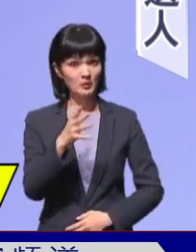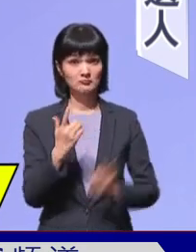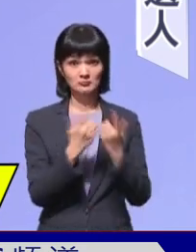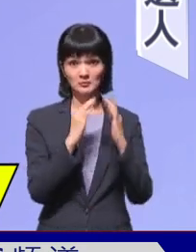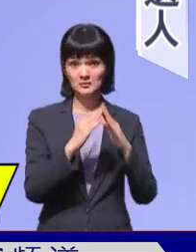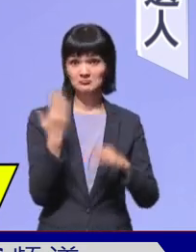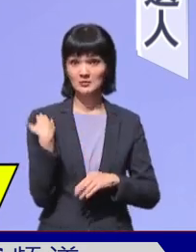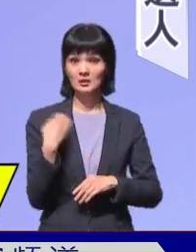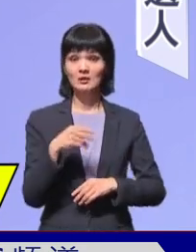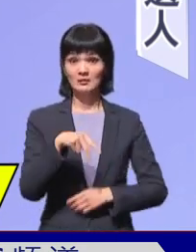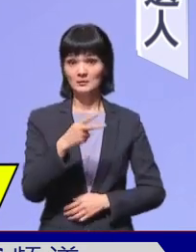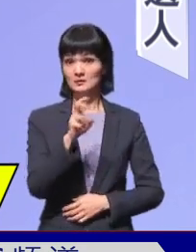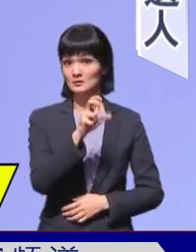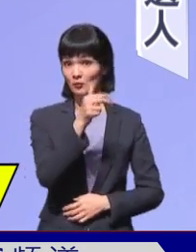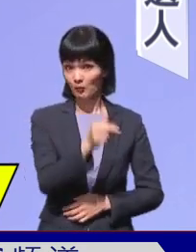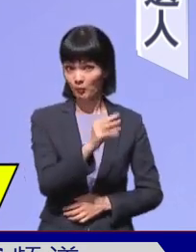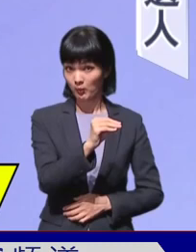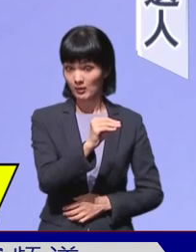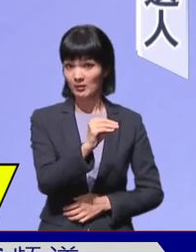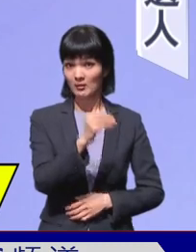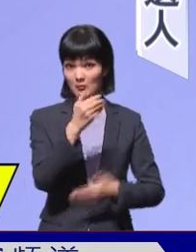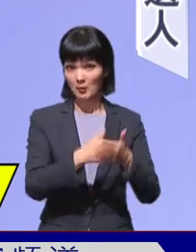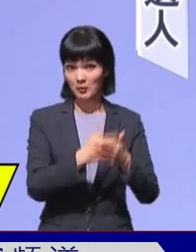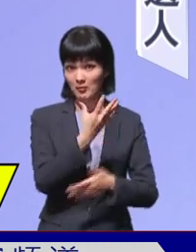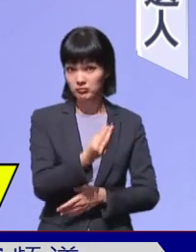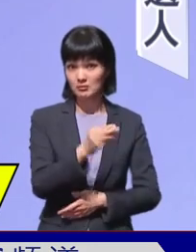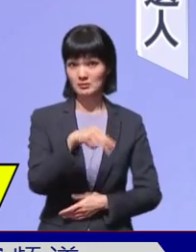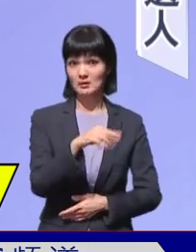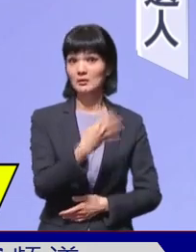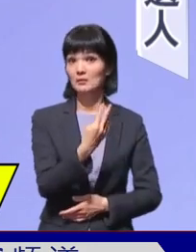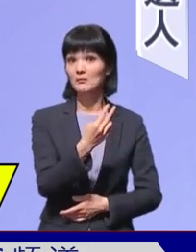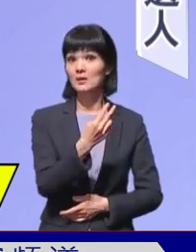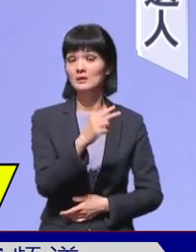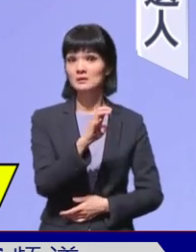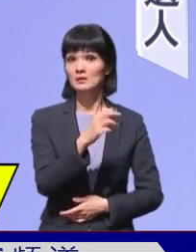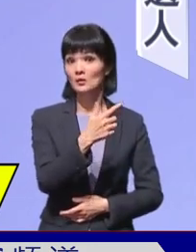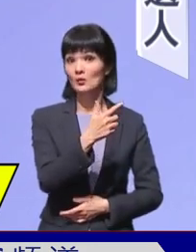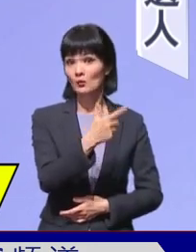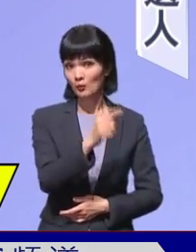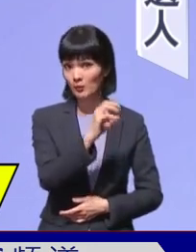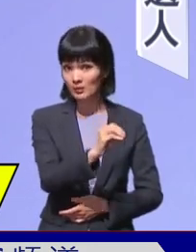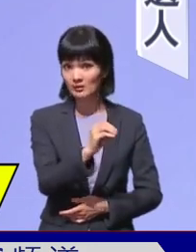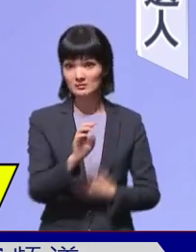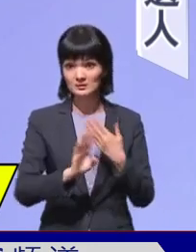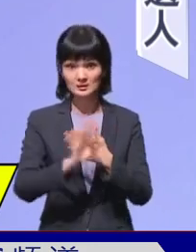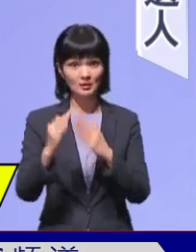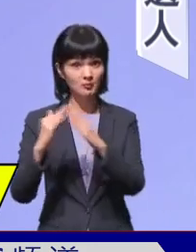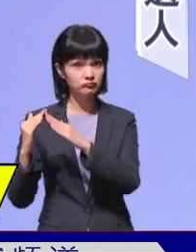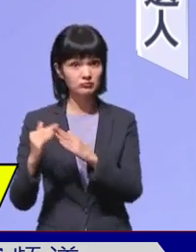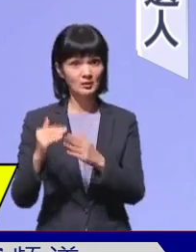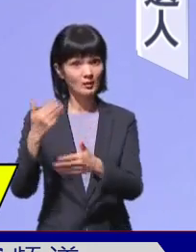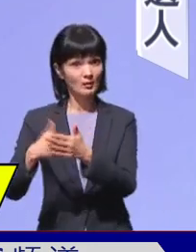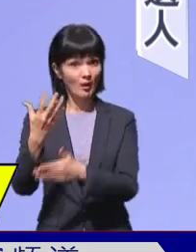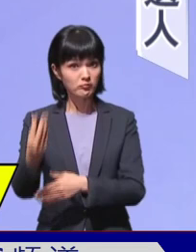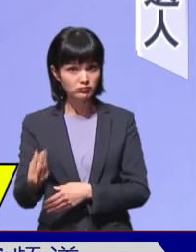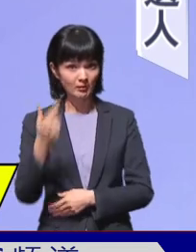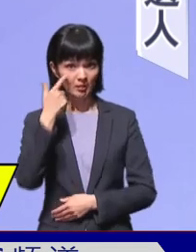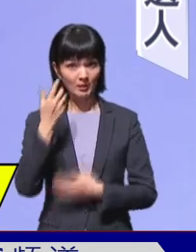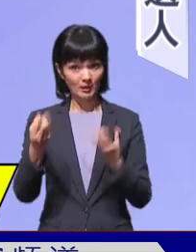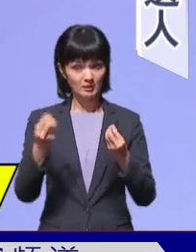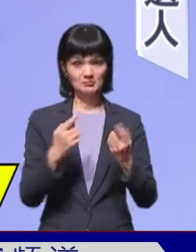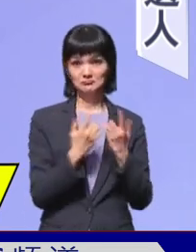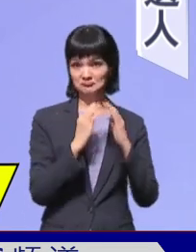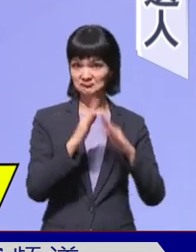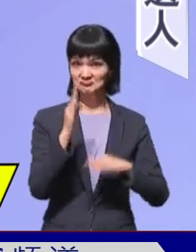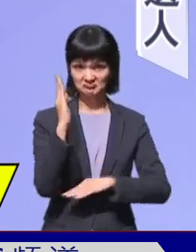什么从270万减到246万，其他的城市也没有减那么多？所以台北市也应该检讨整体的